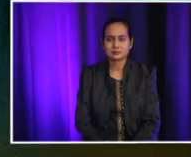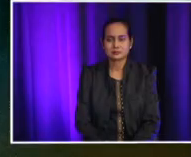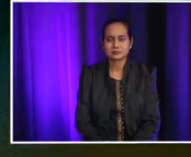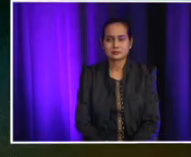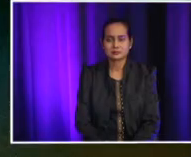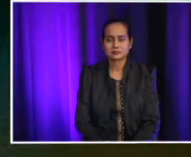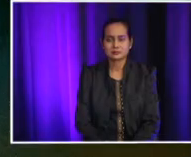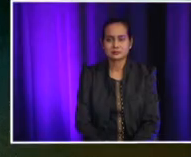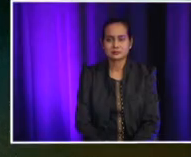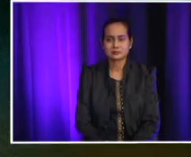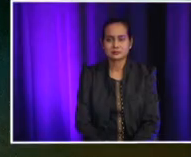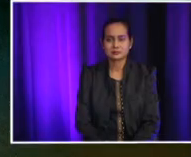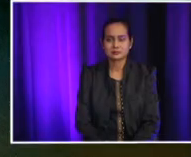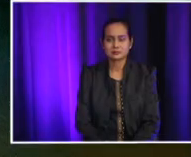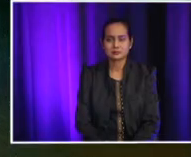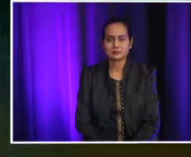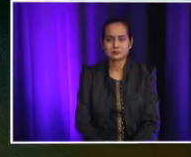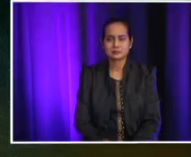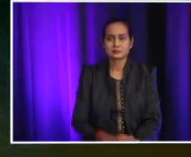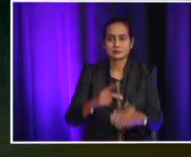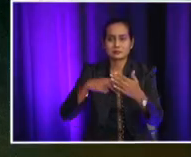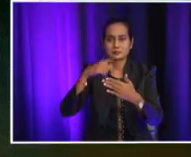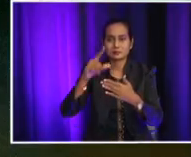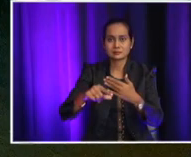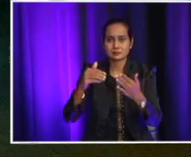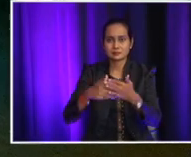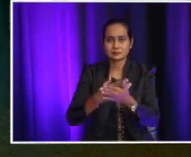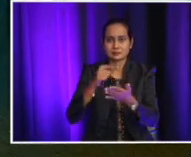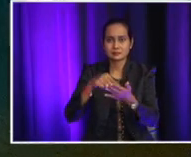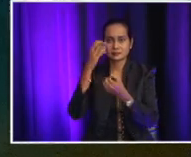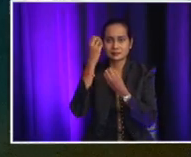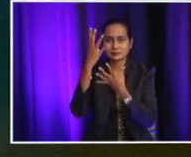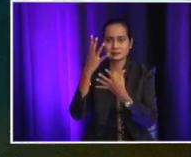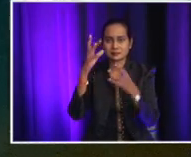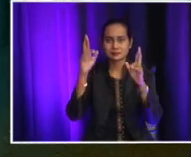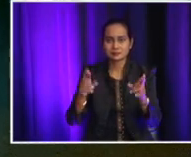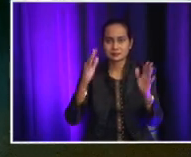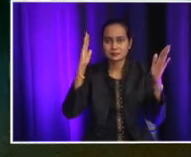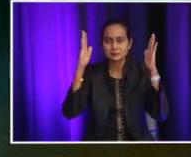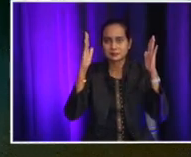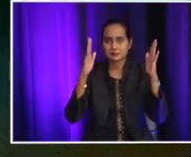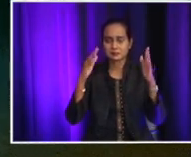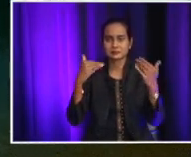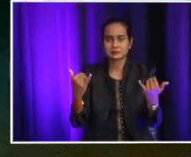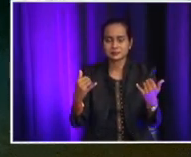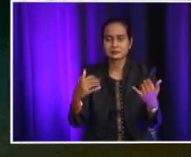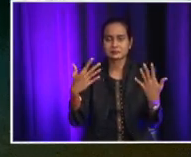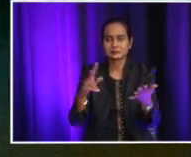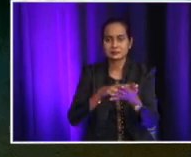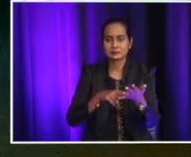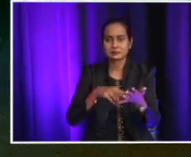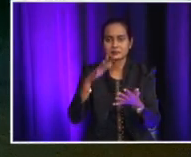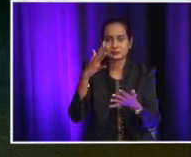di situ ada juga penambahan daripada 2005 ke 2015